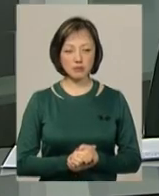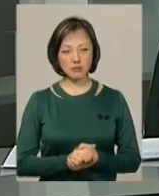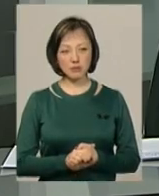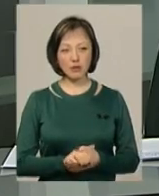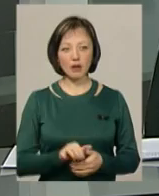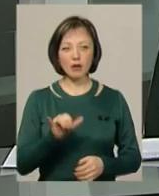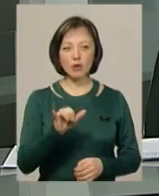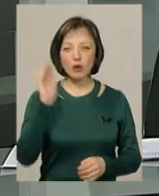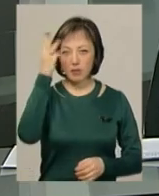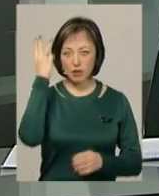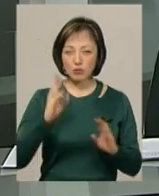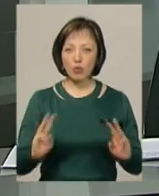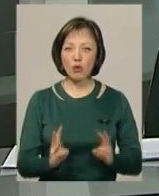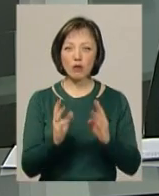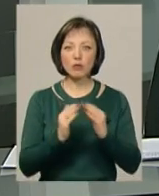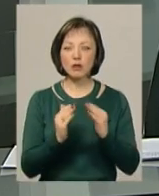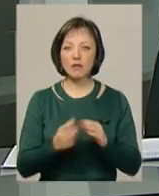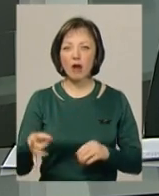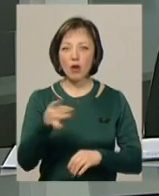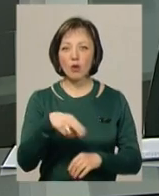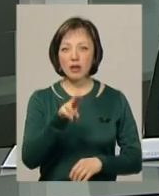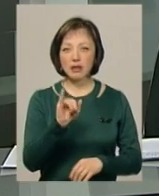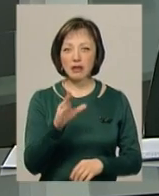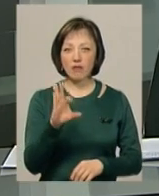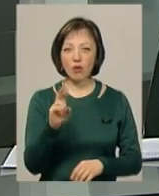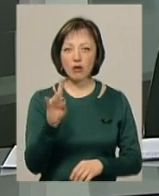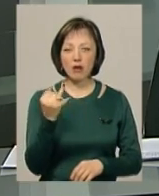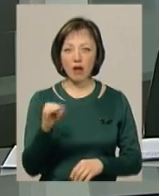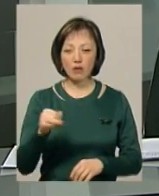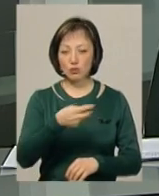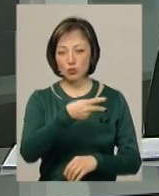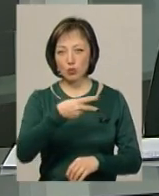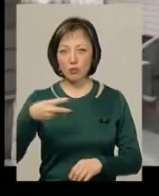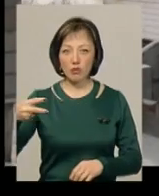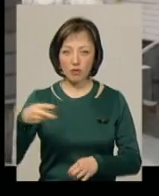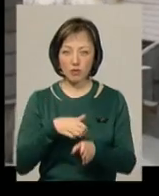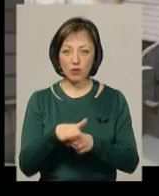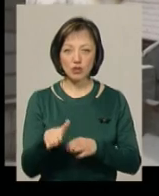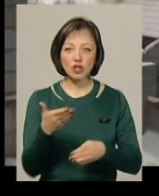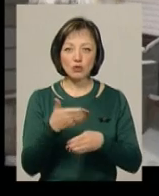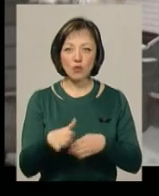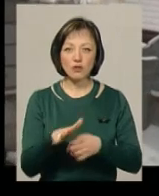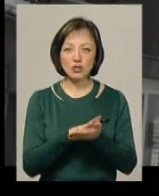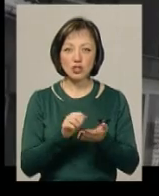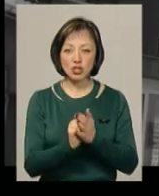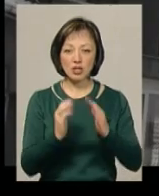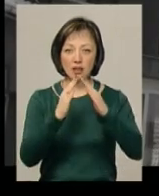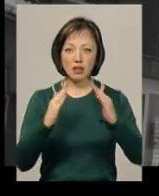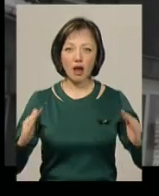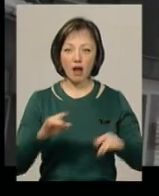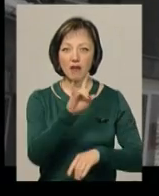У Хмельницькому горів будинок у мікрорайоні Дивокрай. Вогонь охопив весь другий поверх. Частково знищений дах, вікна та деякі